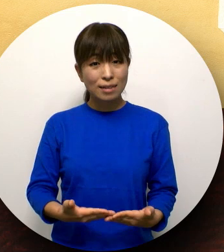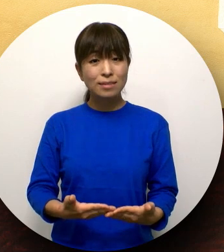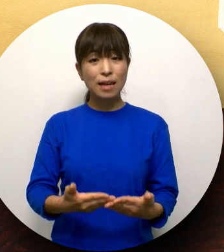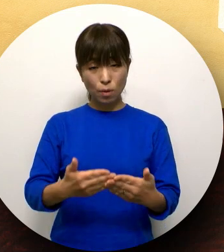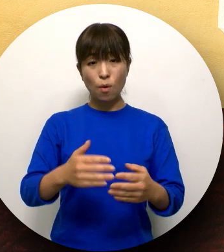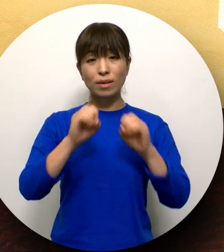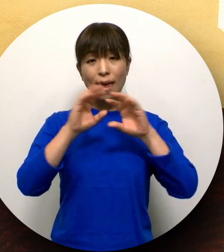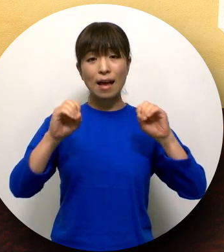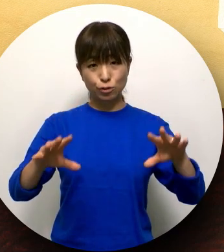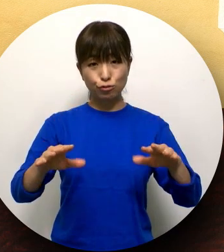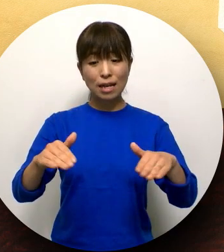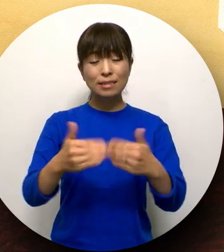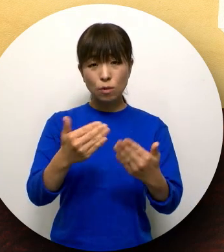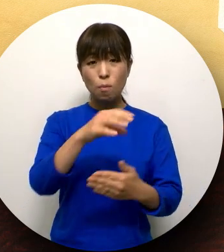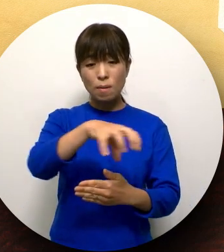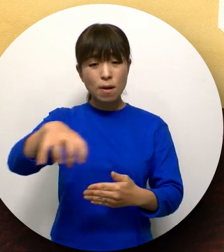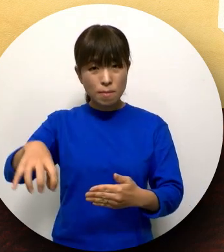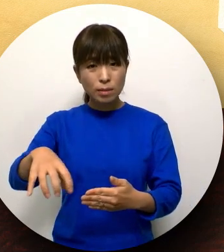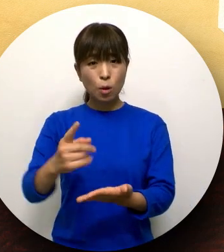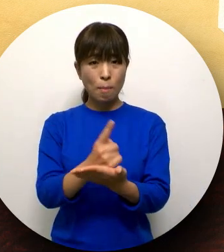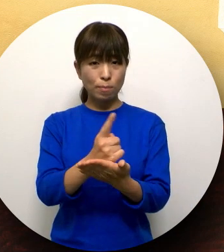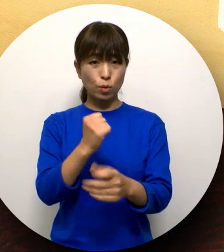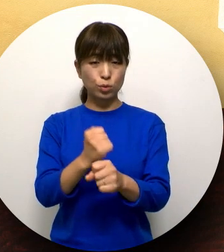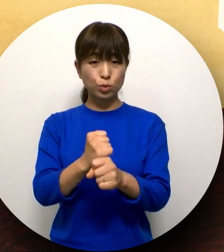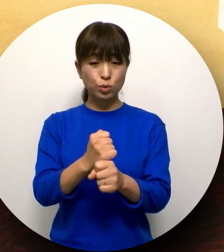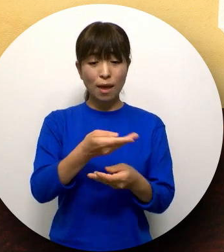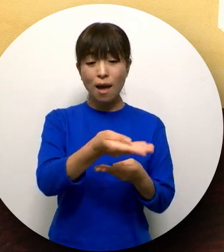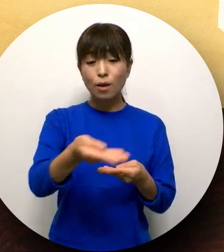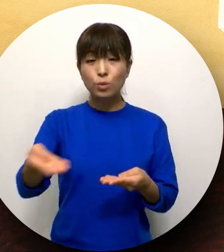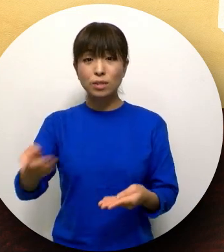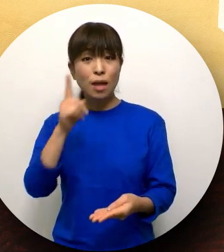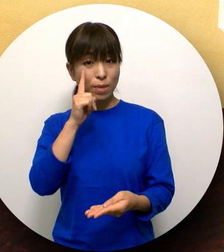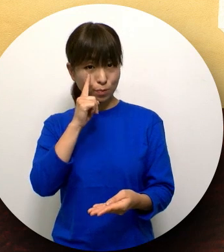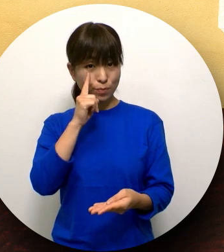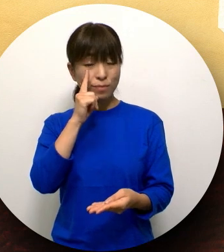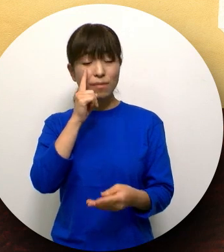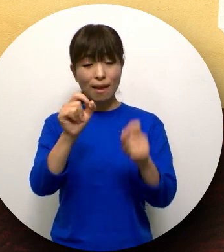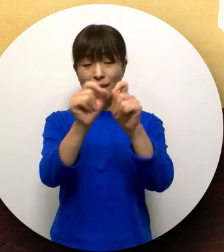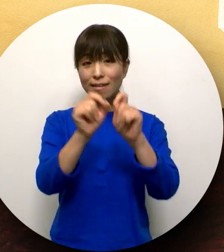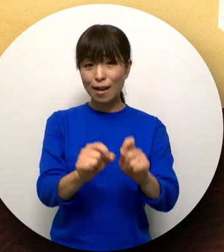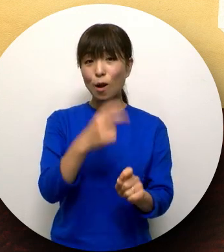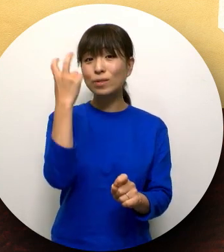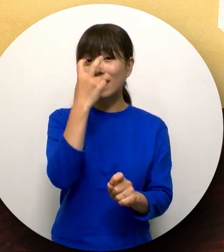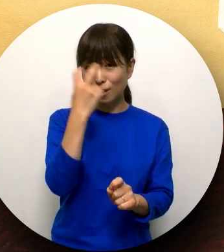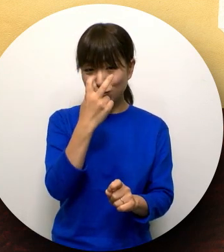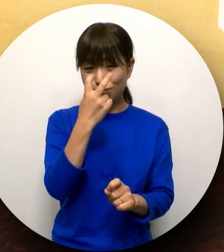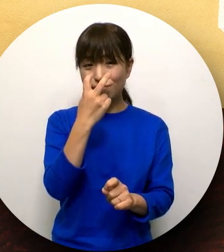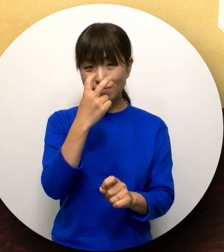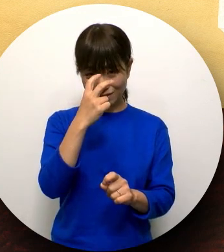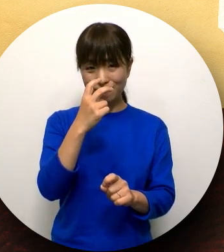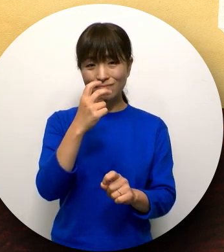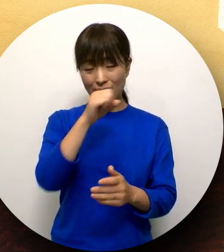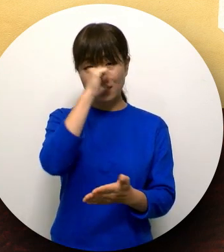発や事故多発地点マップを制作し配布してみる。そして結果をチェック。成果の測